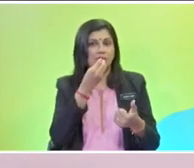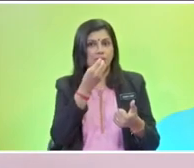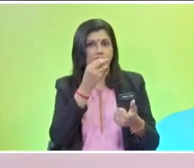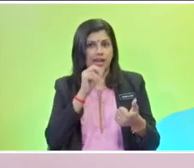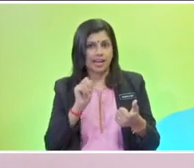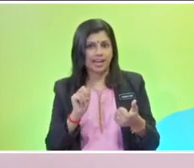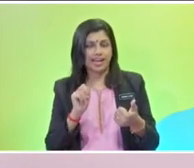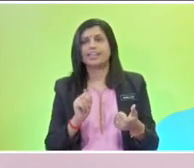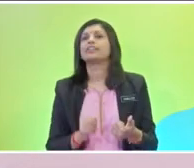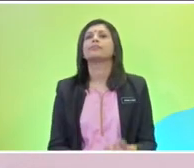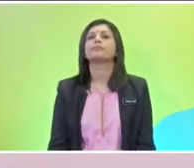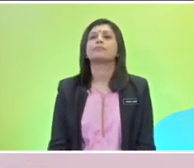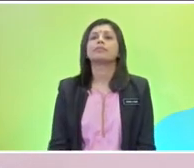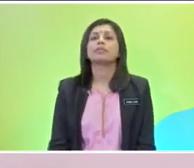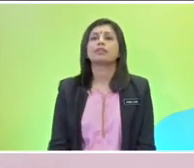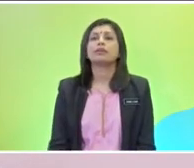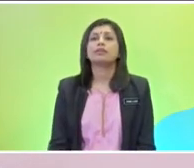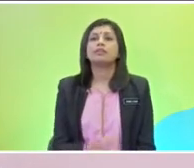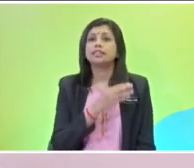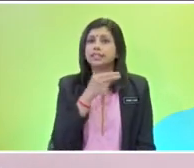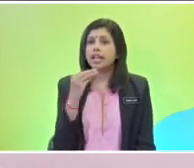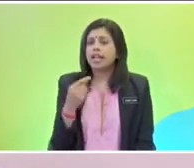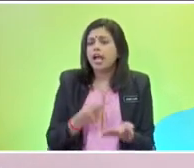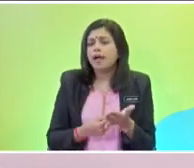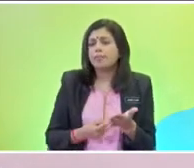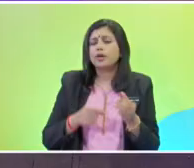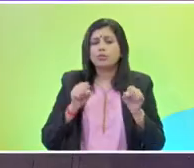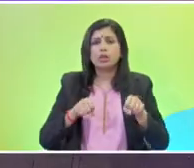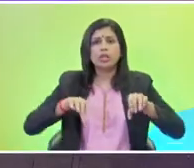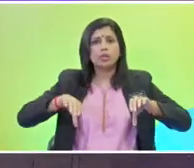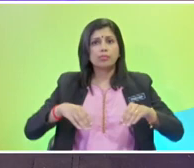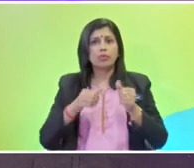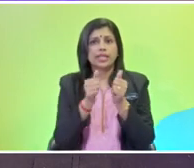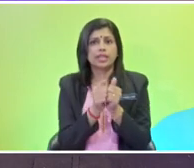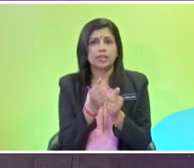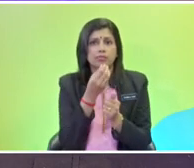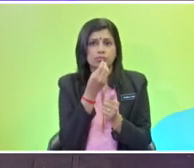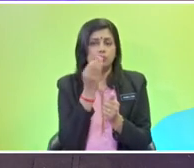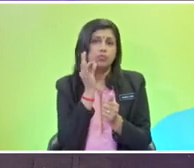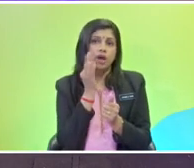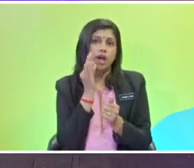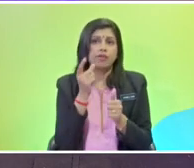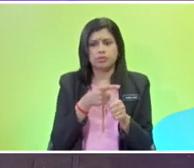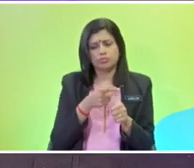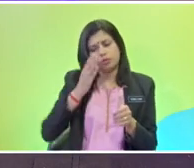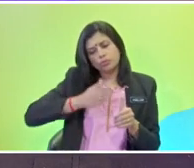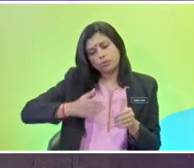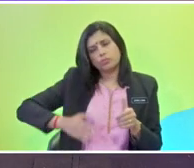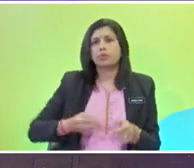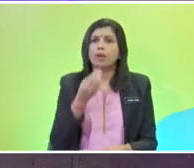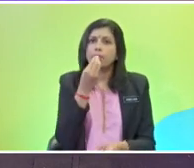untuk kita buat apa dengan buah ni selain kita makan mentah. Nanti kita belajar,